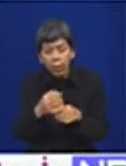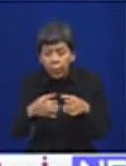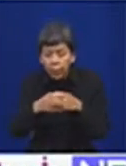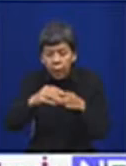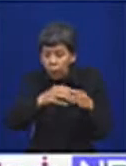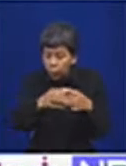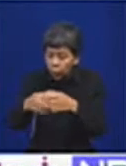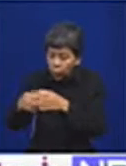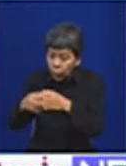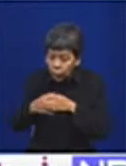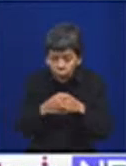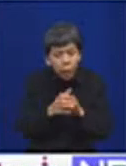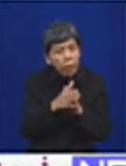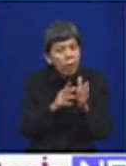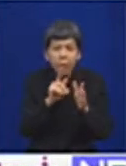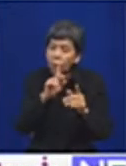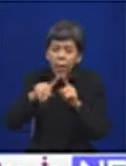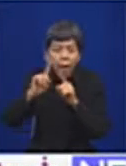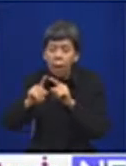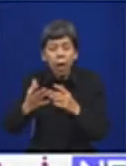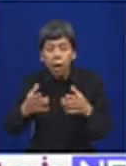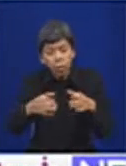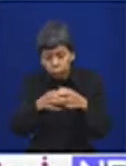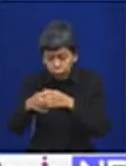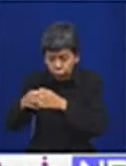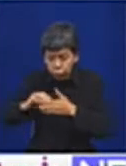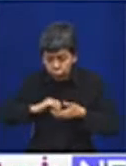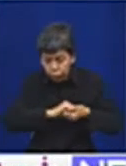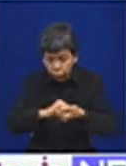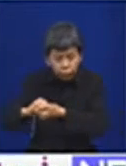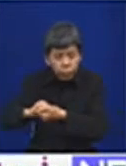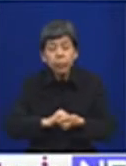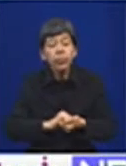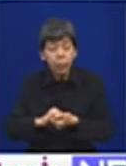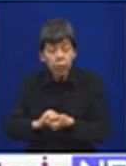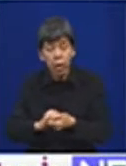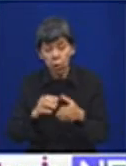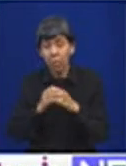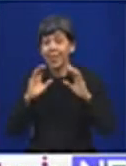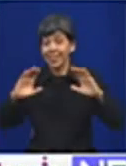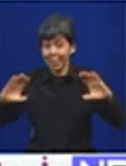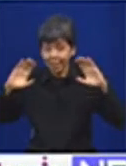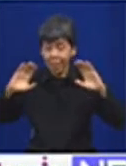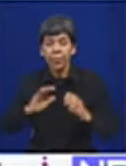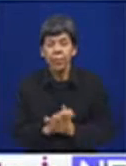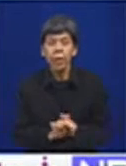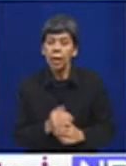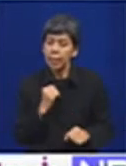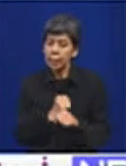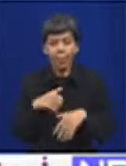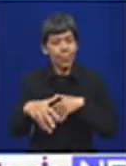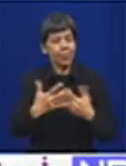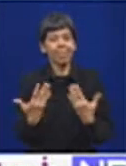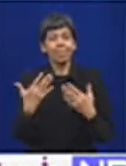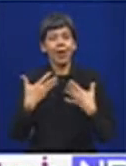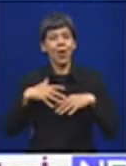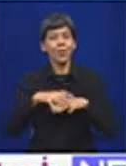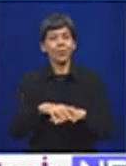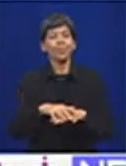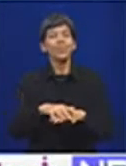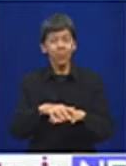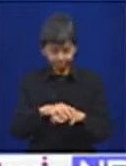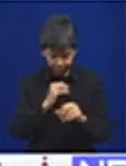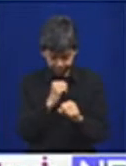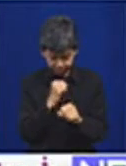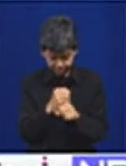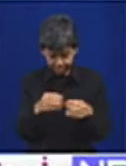เนี่ยสีเขียวสีน้ำตาลสีฟ้าอะไรนี่ให้ได้นะในพวกเราเองในส่วนของข้าราชการนะครับและเอาประชาชนเข้ามาบวกรวมมันก็จะ